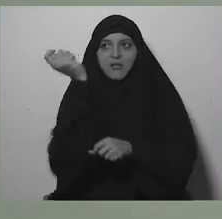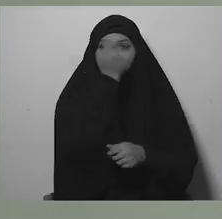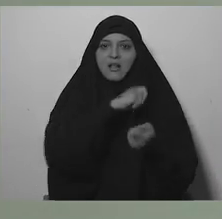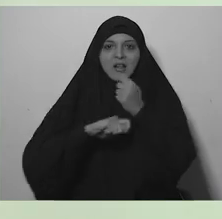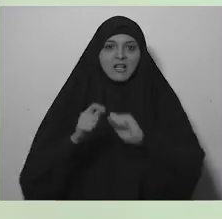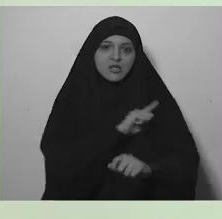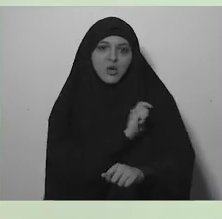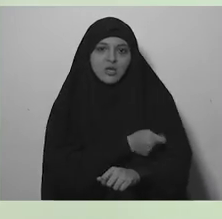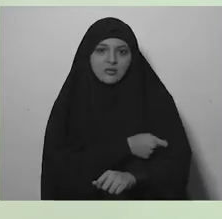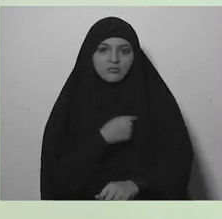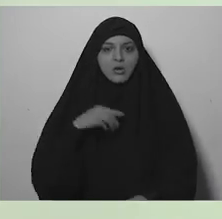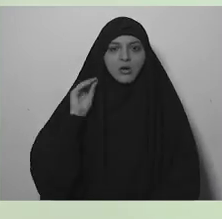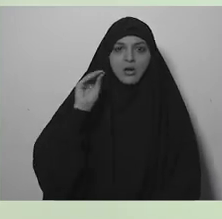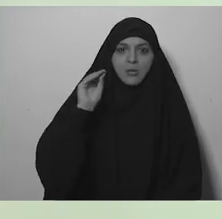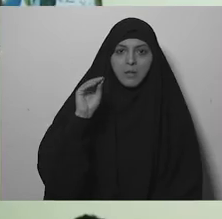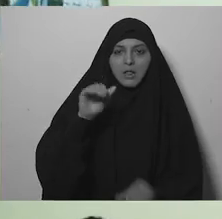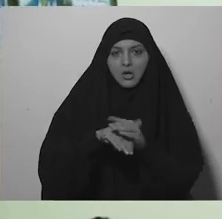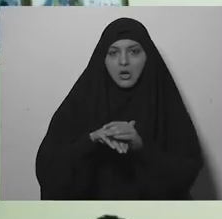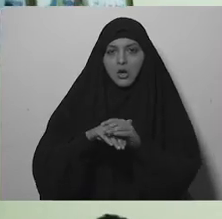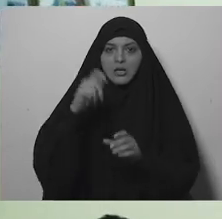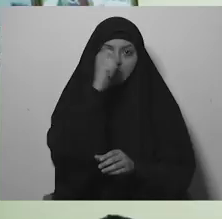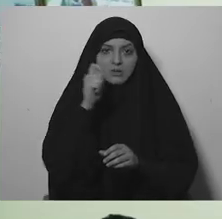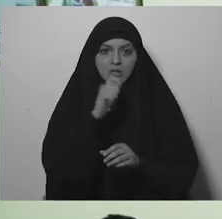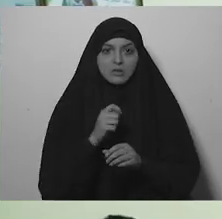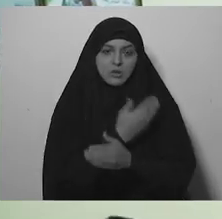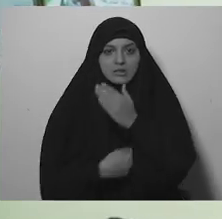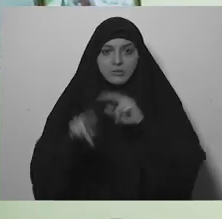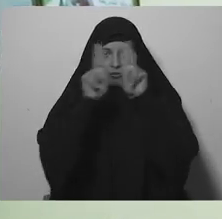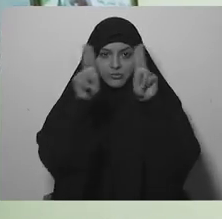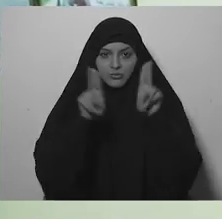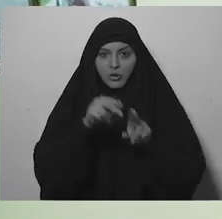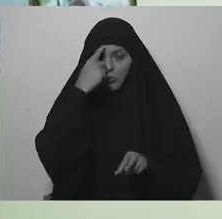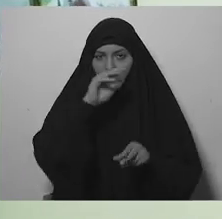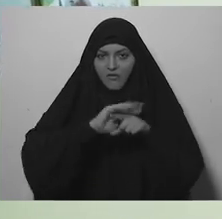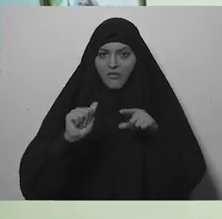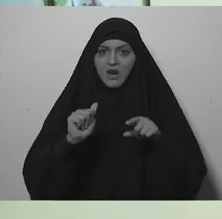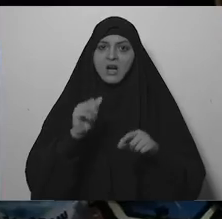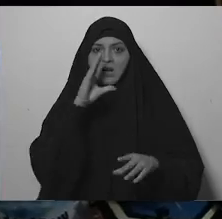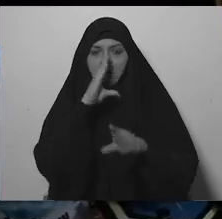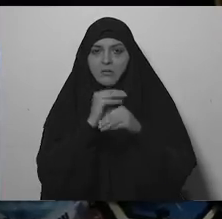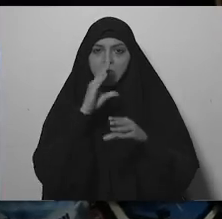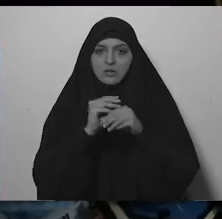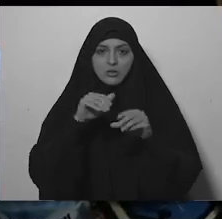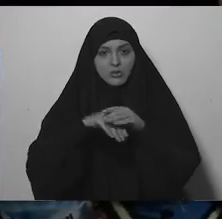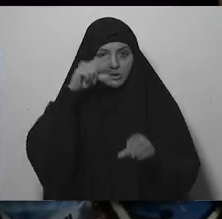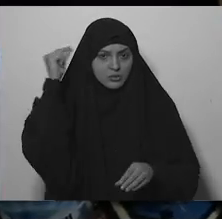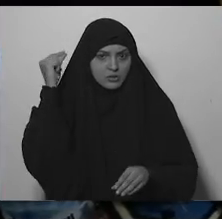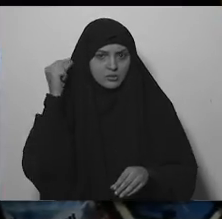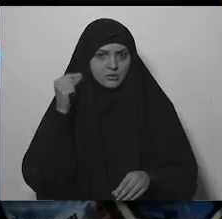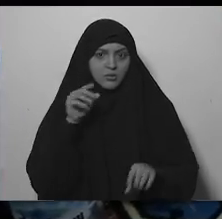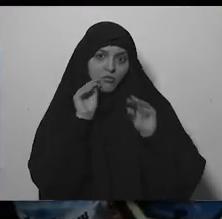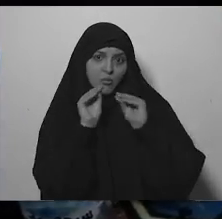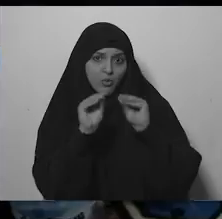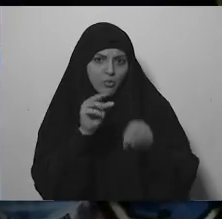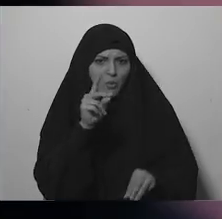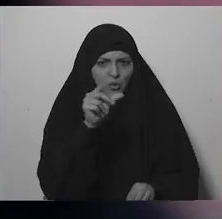en arts martiaux. J'étais appelé par l'Handicap International pour faire une formation en Tunisie. Les deux formatrices m'ont